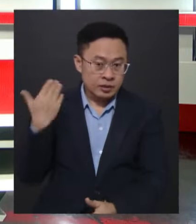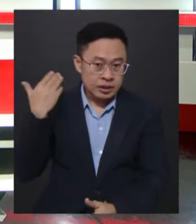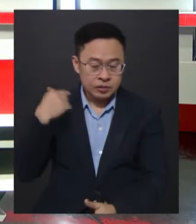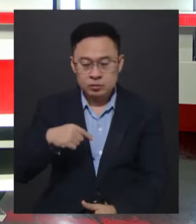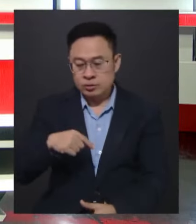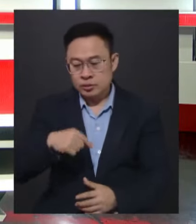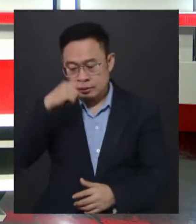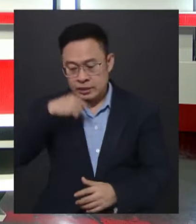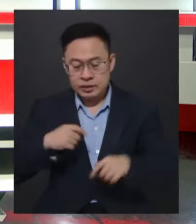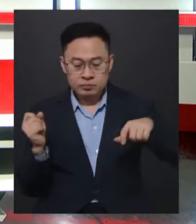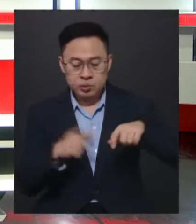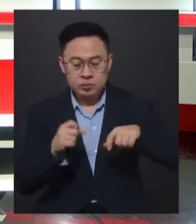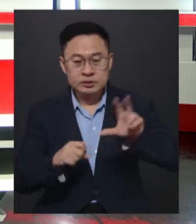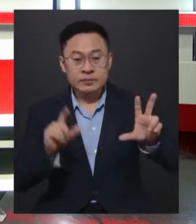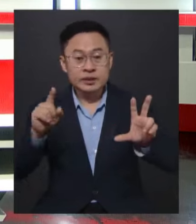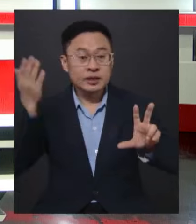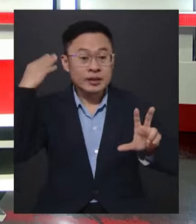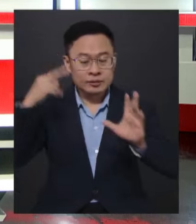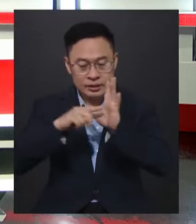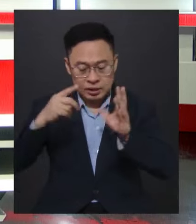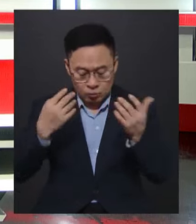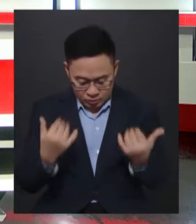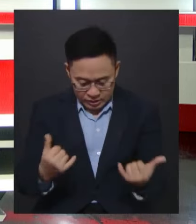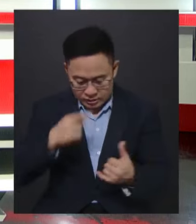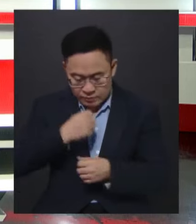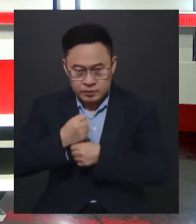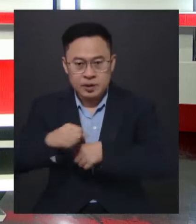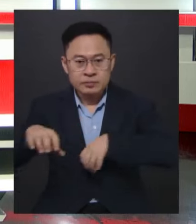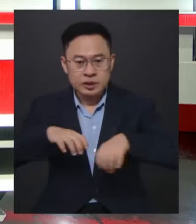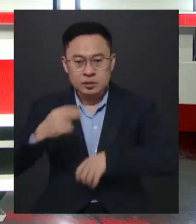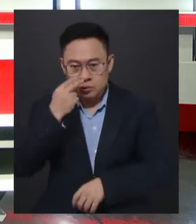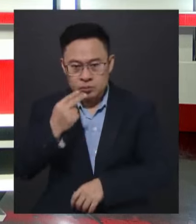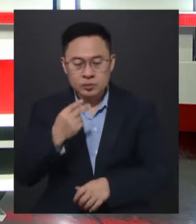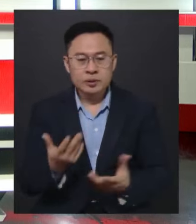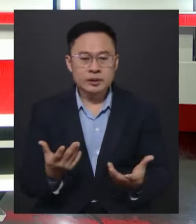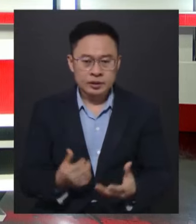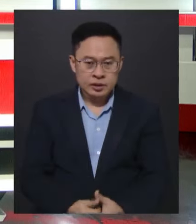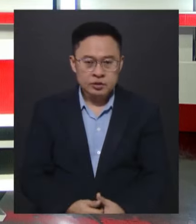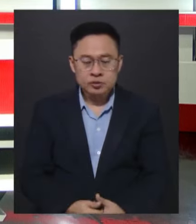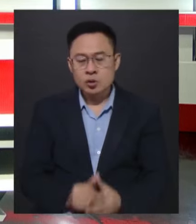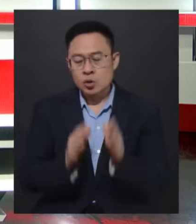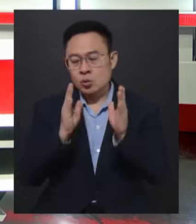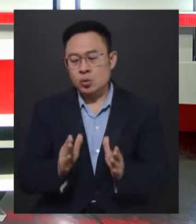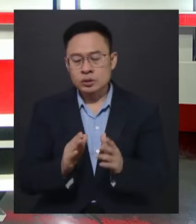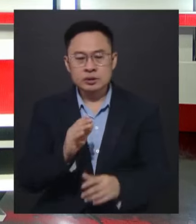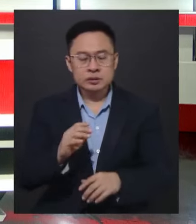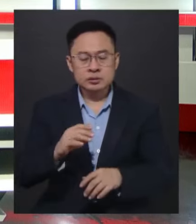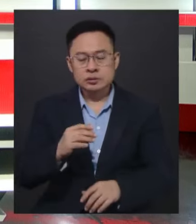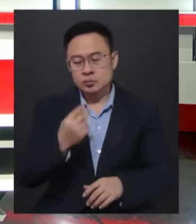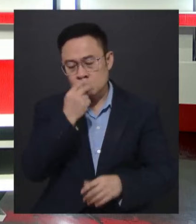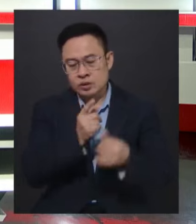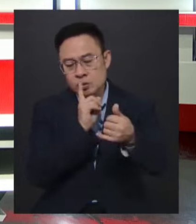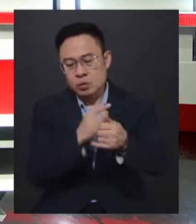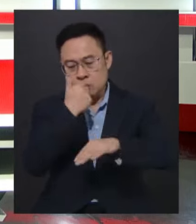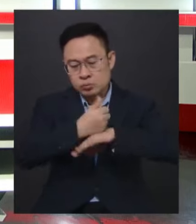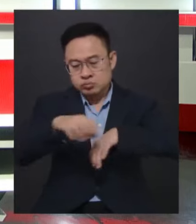เรากลับมาเล่นในบ้านนะครับก็อาจจะมีเสียงวิภวิจารณ์เป็นเรื่องธรรมดาของฟุตบอลหลังจบเกมนะครับไม่ว่าจะเป็นการเปลี่ยนตัวหลายคนอาจจะบอกว่าตอน